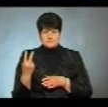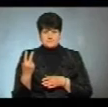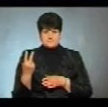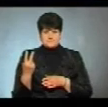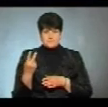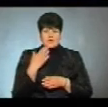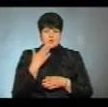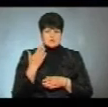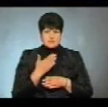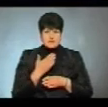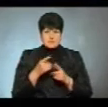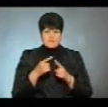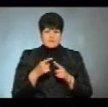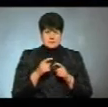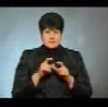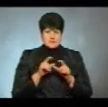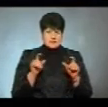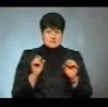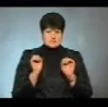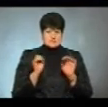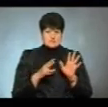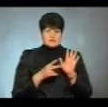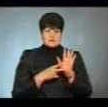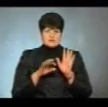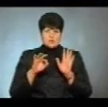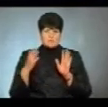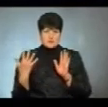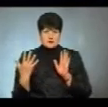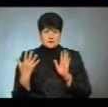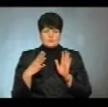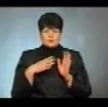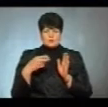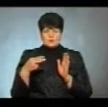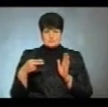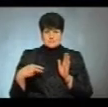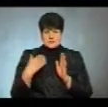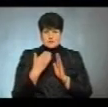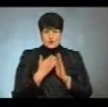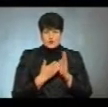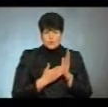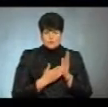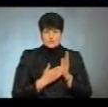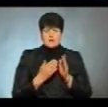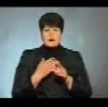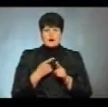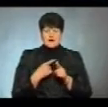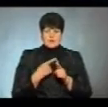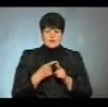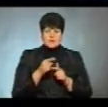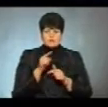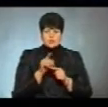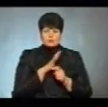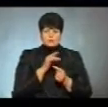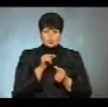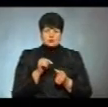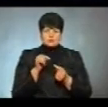23:22, а остання дільниця у нас здалася о 7:05. Було підписання протоколу, але було в них уточнення,